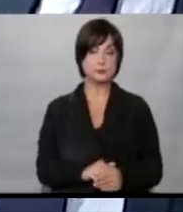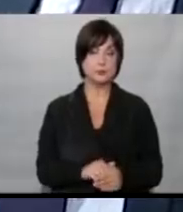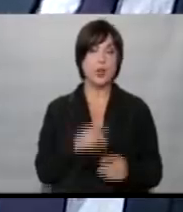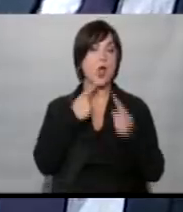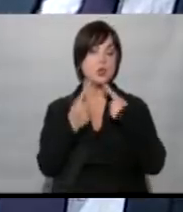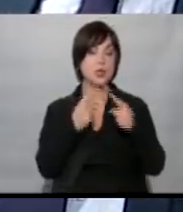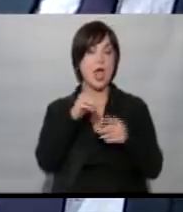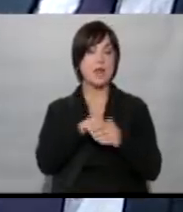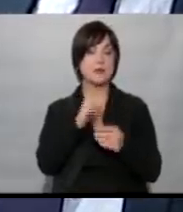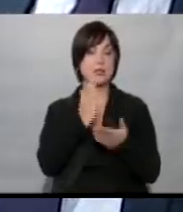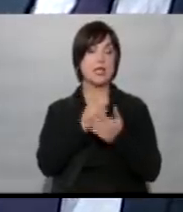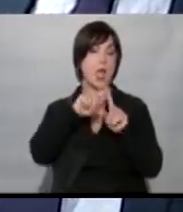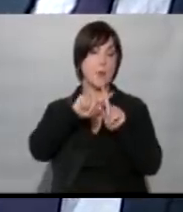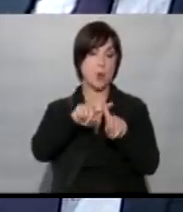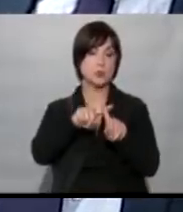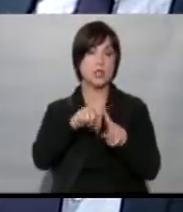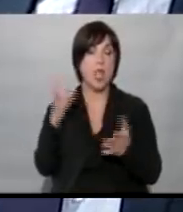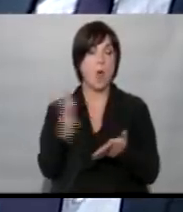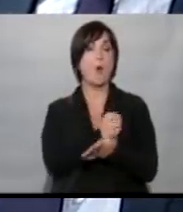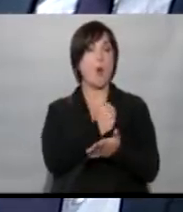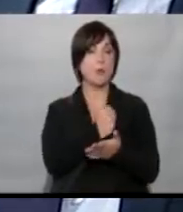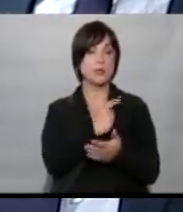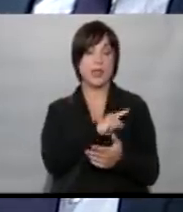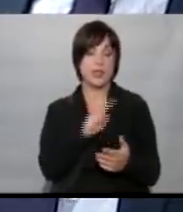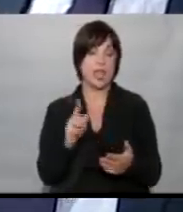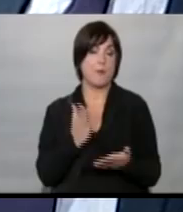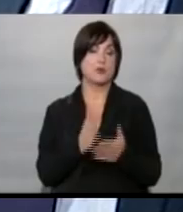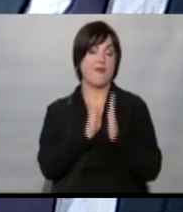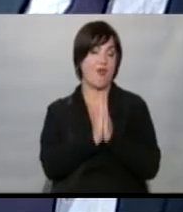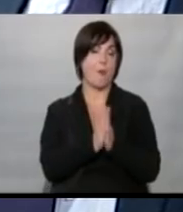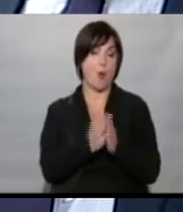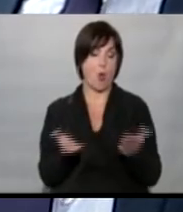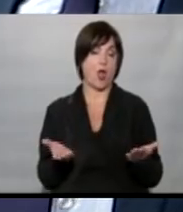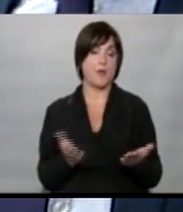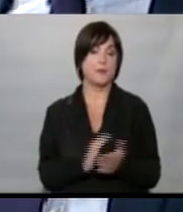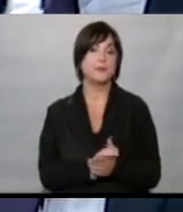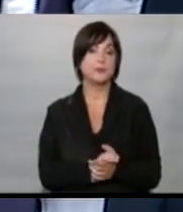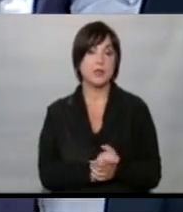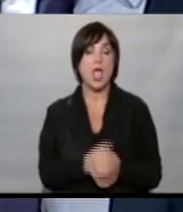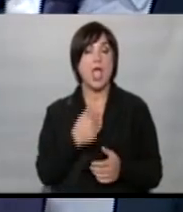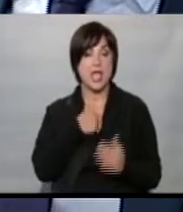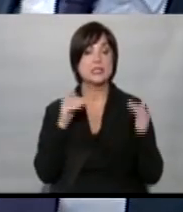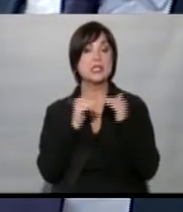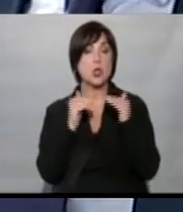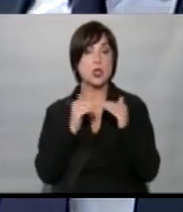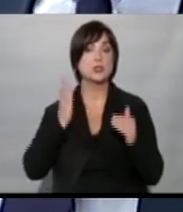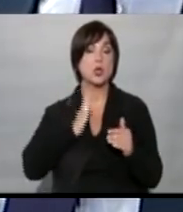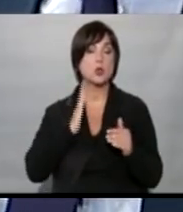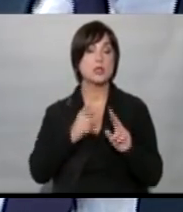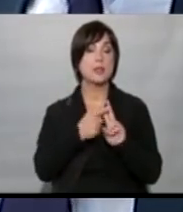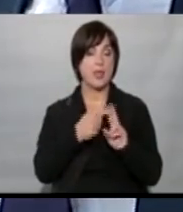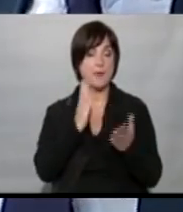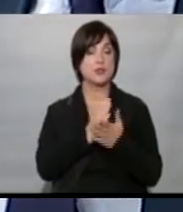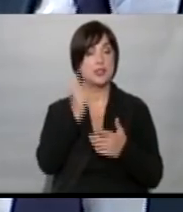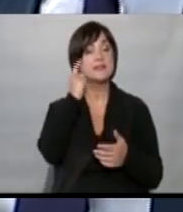конститутивниот референдум, дека е позитивен и победнички. А немојте така, ве молам. Добро, Спасов? Значи, јас согласувам со господинот Најдовски, беше